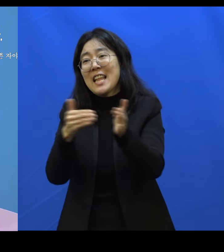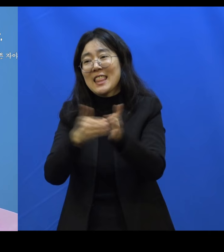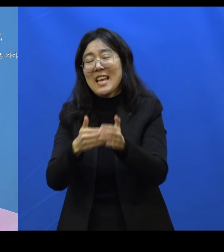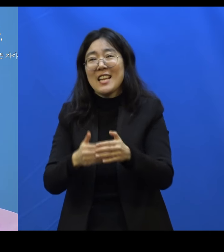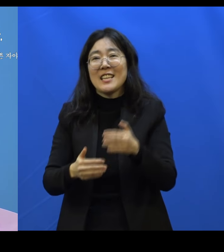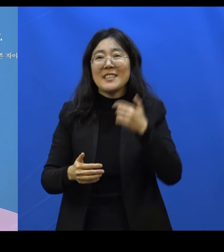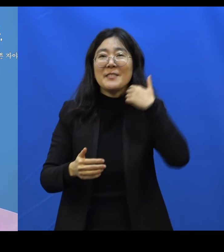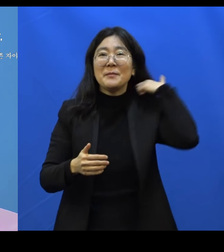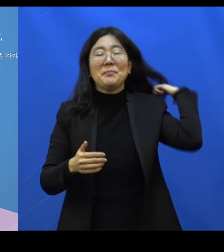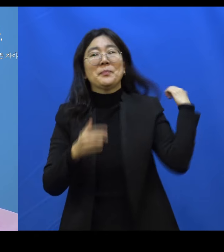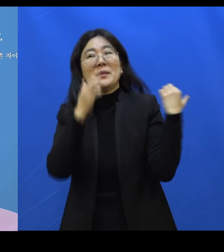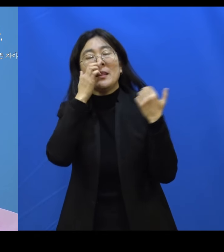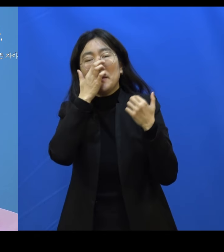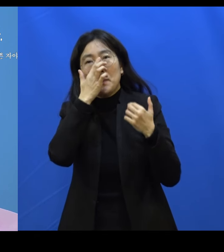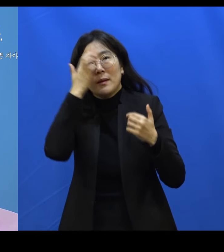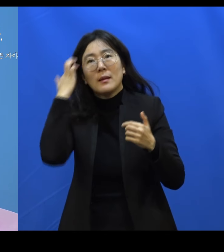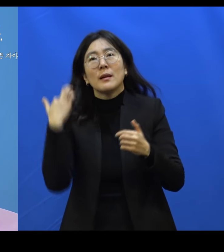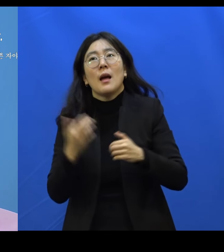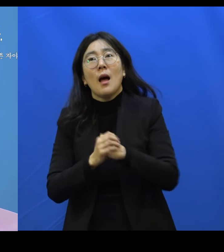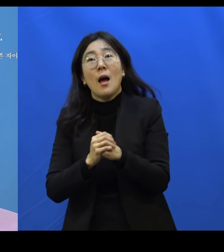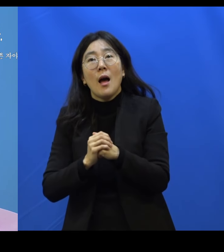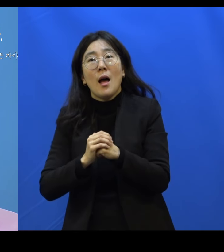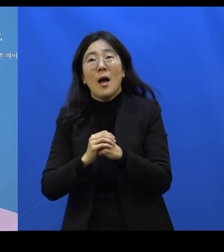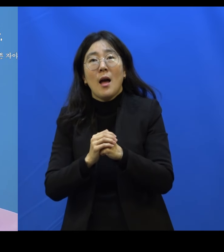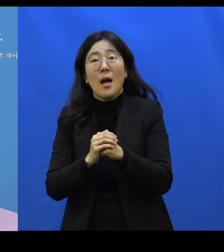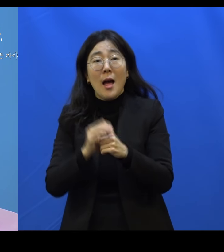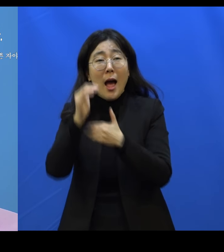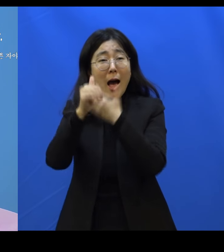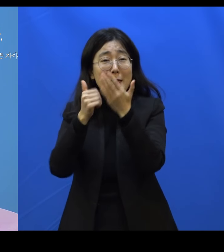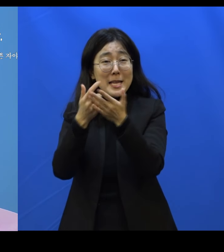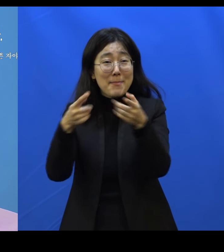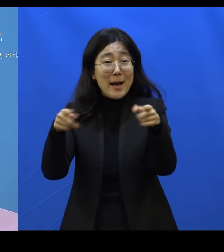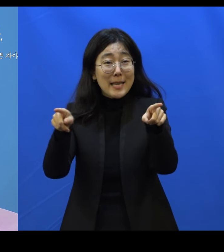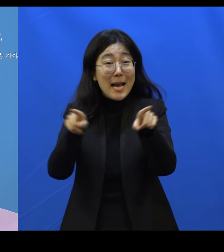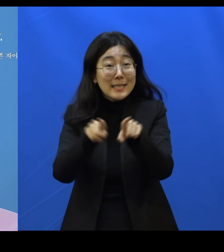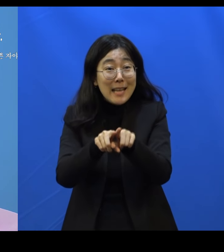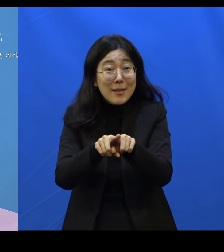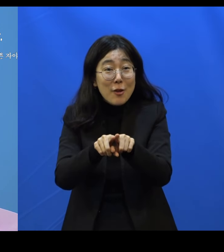하나님이 함께 하시는 시간에는 사실 엄밀히 말하면 겨울이 없어요.